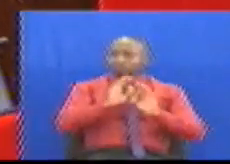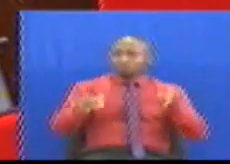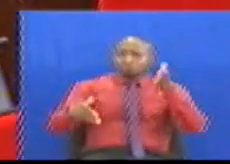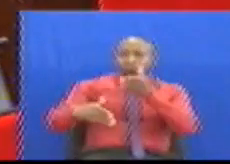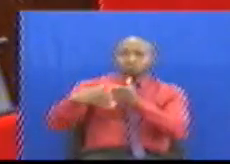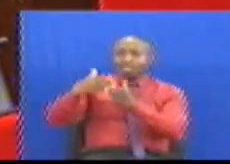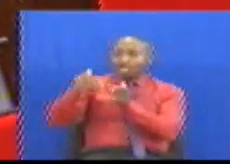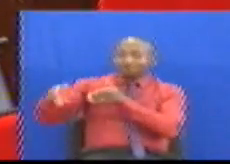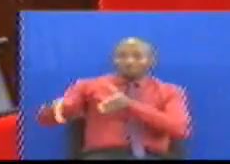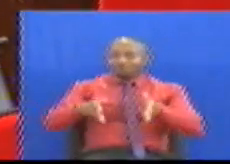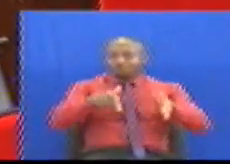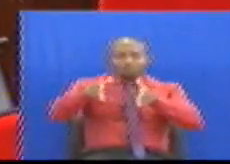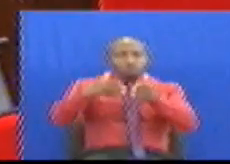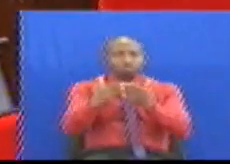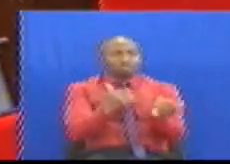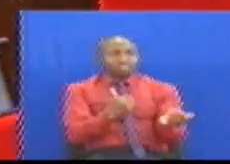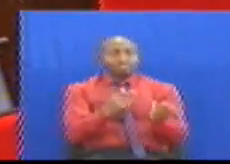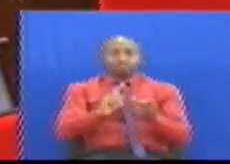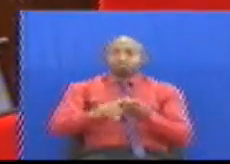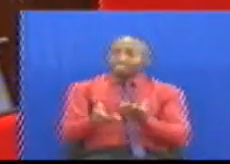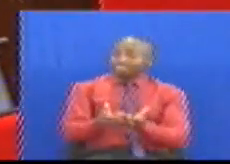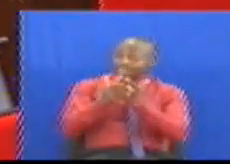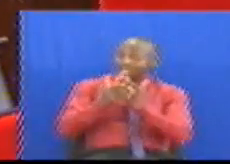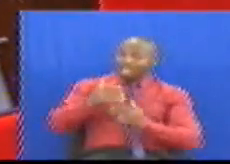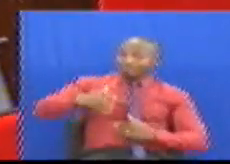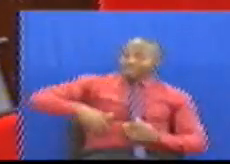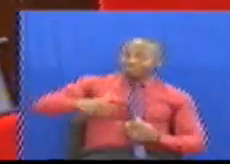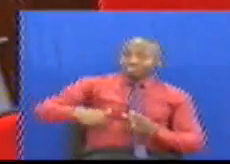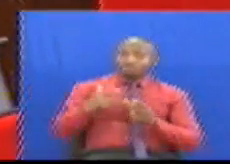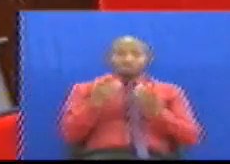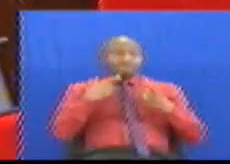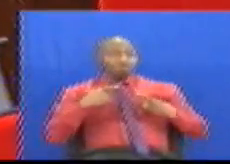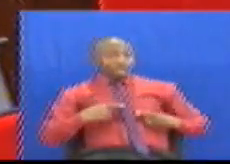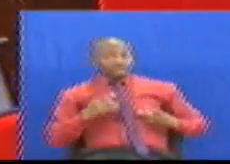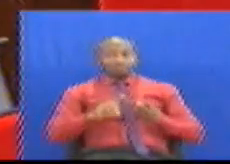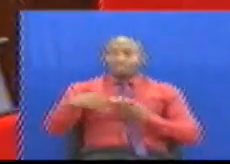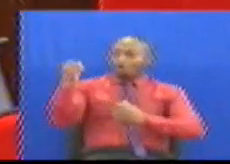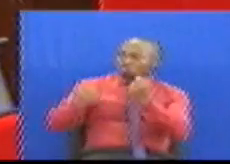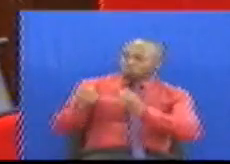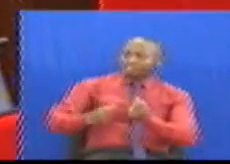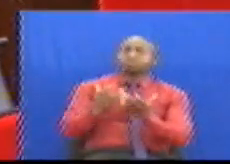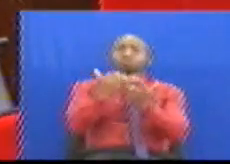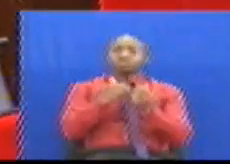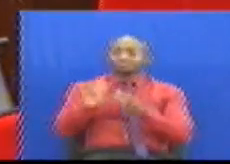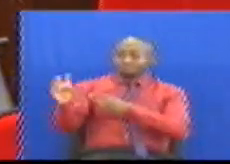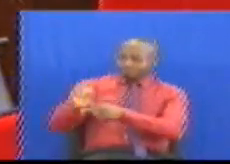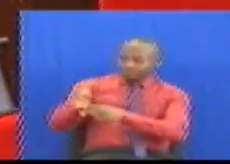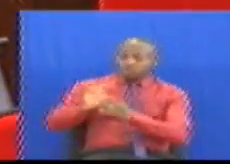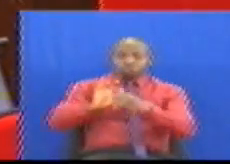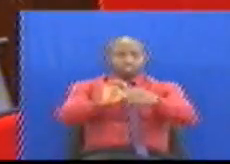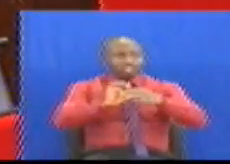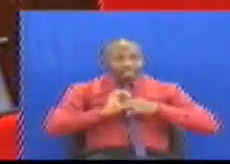ambao utasababisha maafisa madiwani wetu na mkurugenzi wetu wanaweza